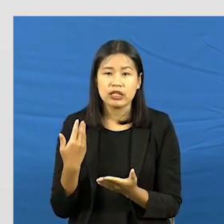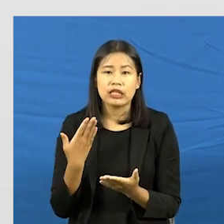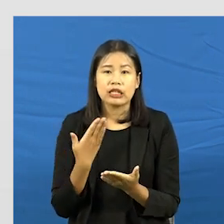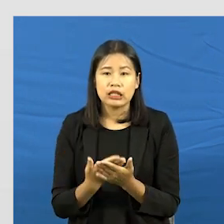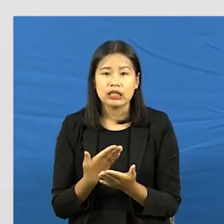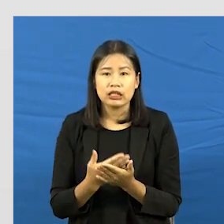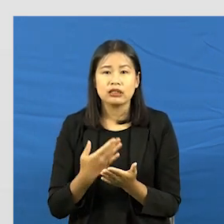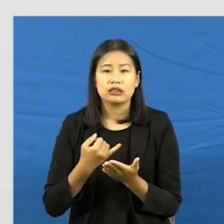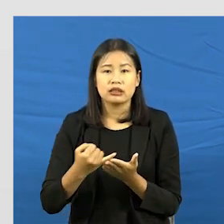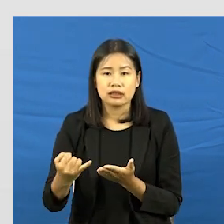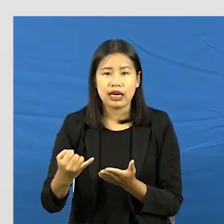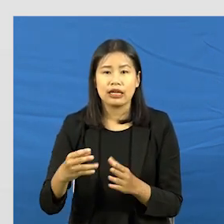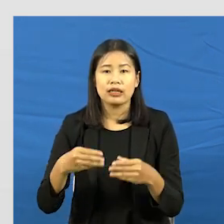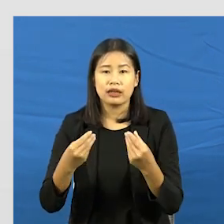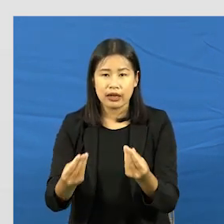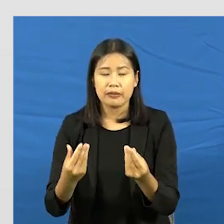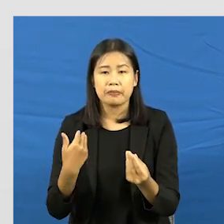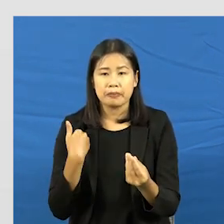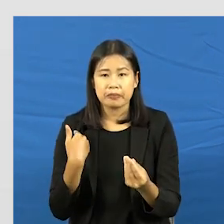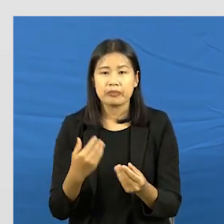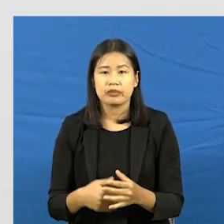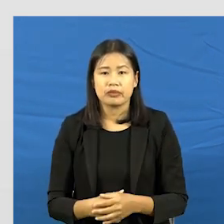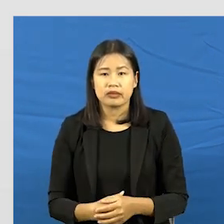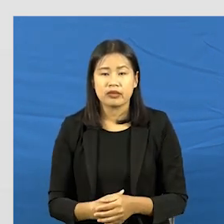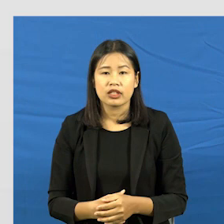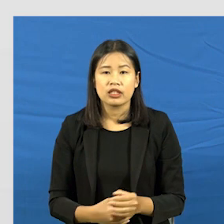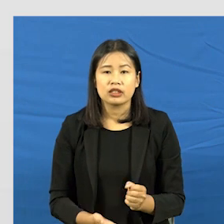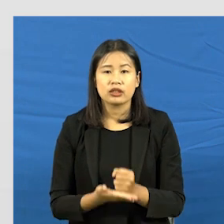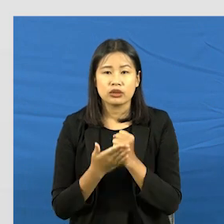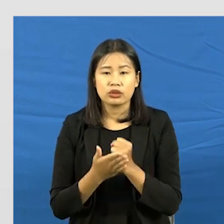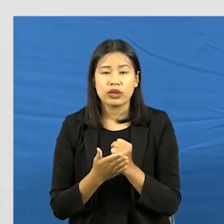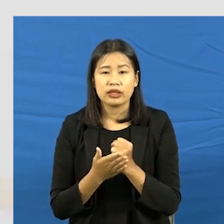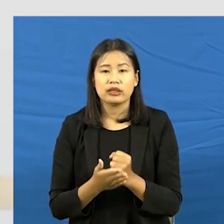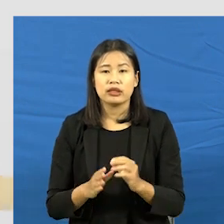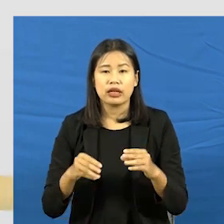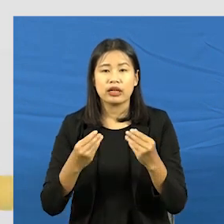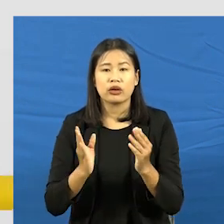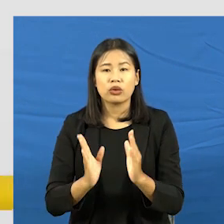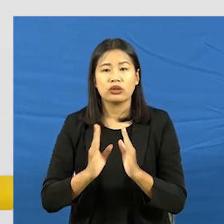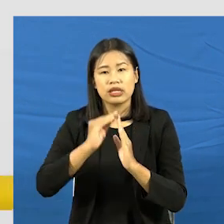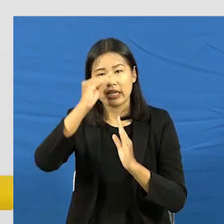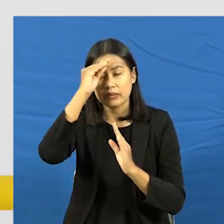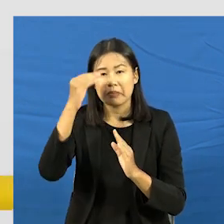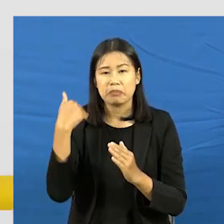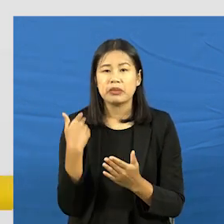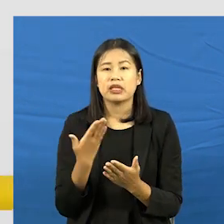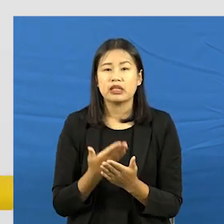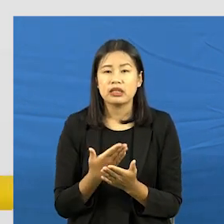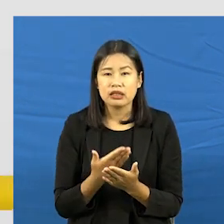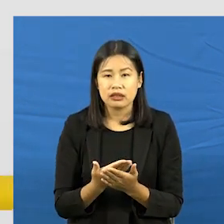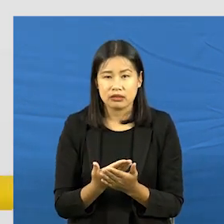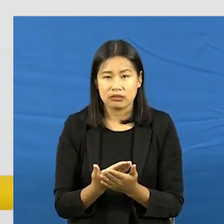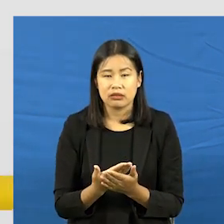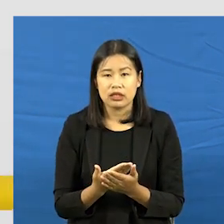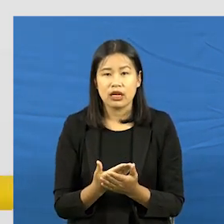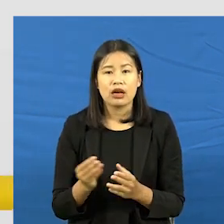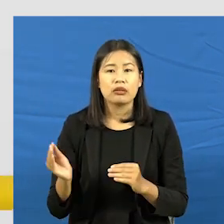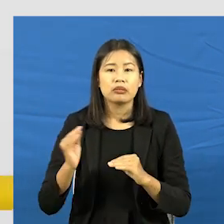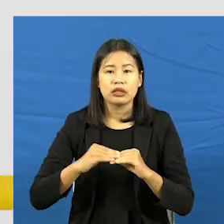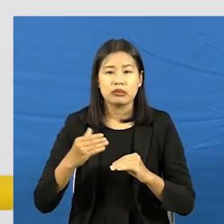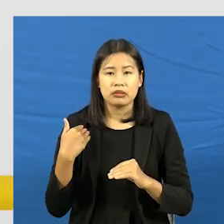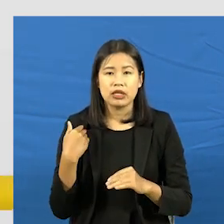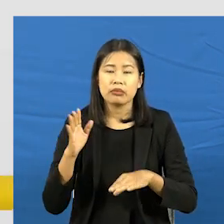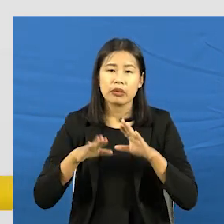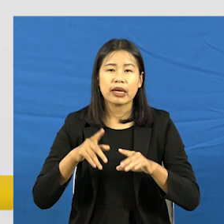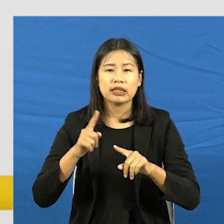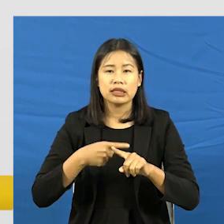นะเป็นอีกส่วนหนึ่งนะฮะอย่างน้อยนักศึกษาก็จะมีรายได้เพิ่มขึ้นมาประมาณเดือนละ 2,000 3,000 อย่างนี้นะครับก็ถือว่